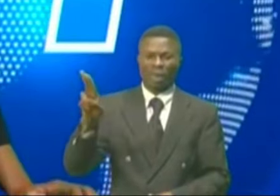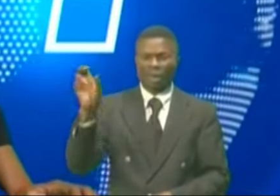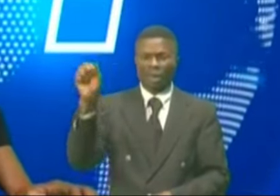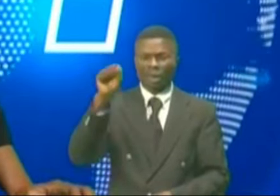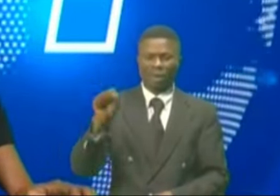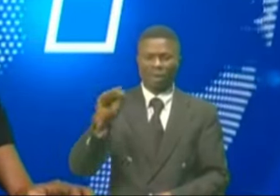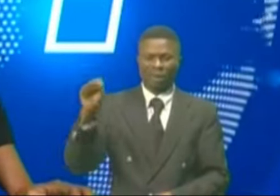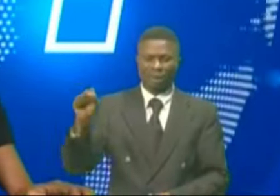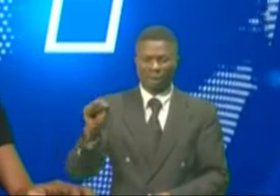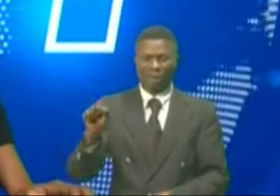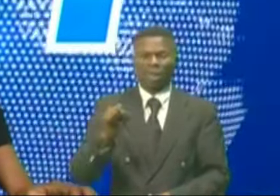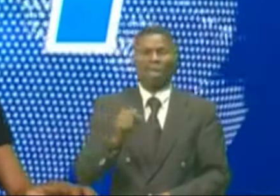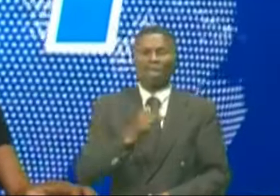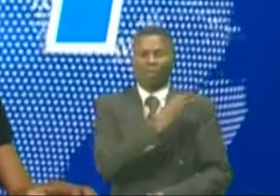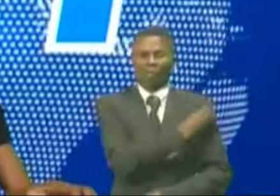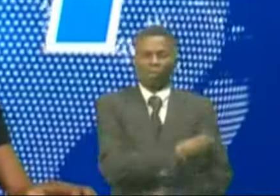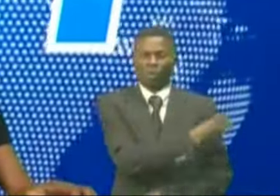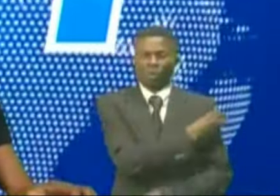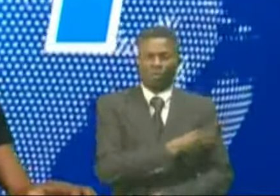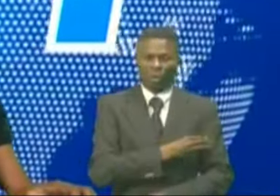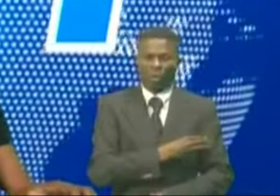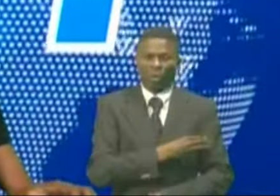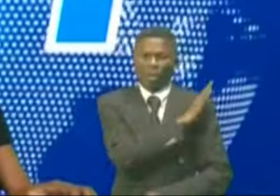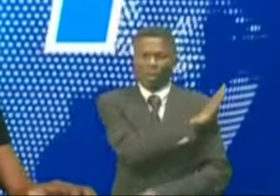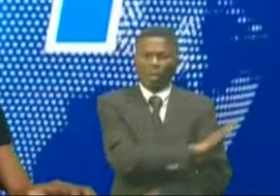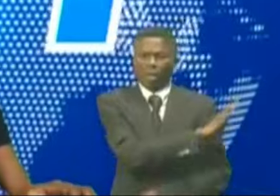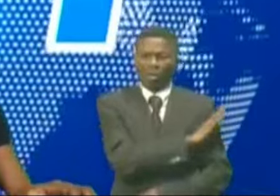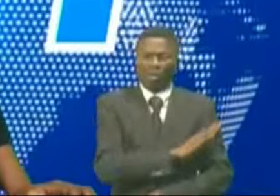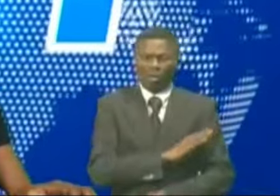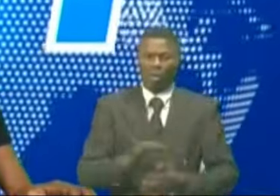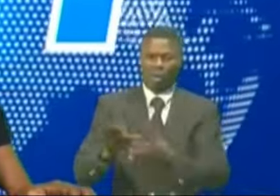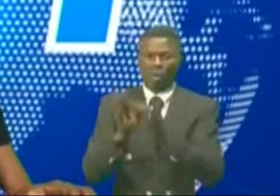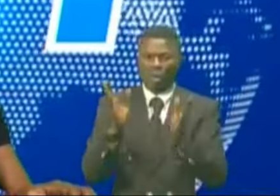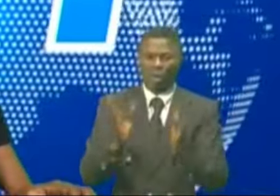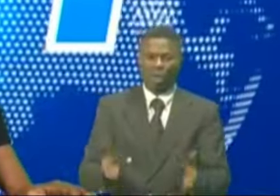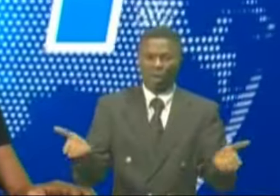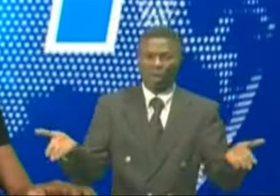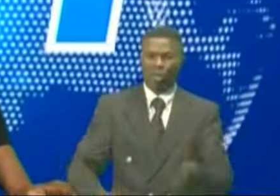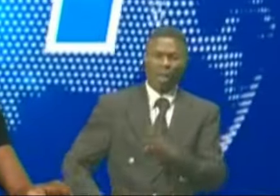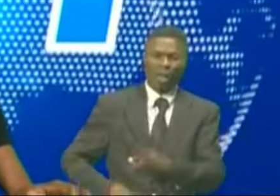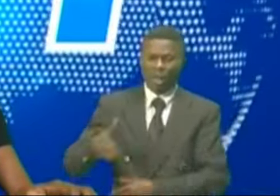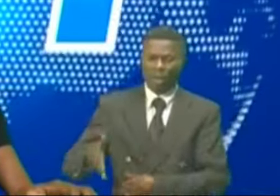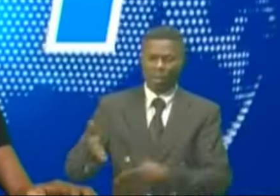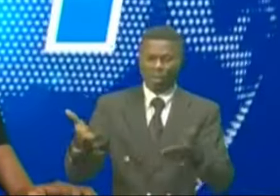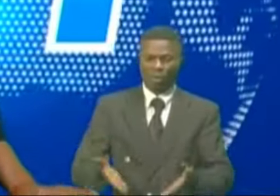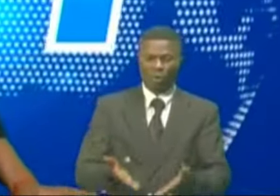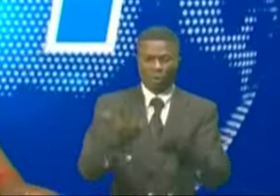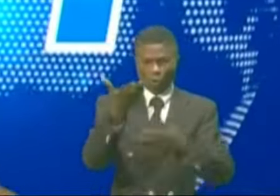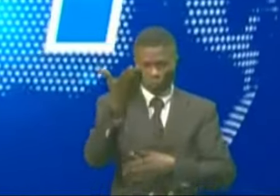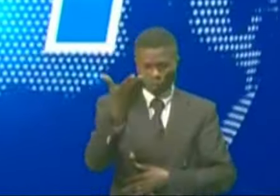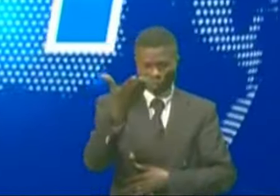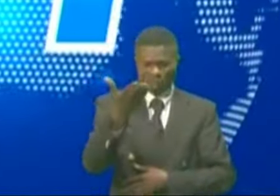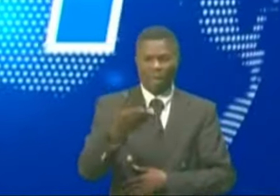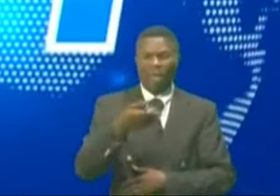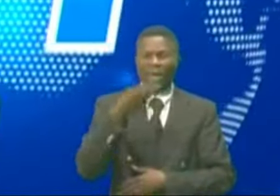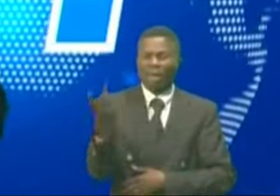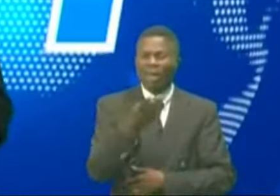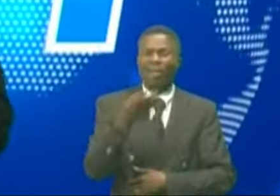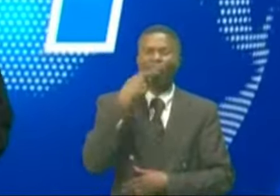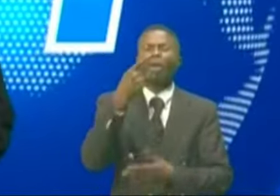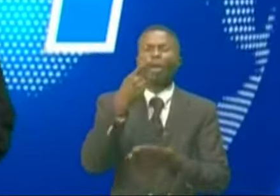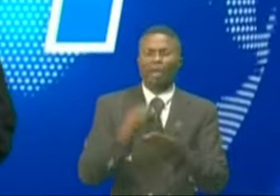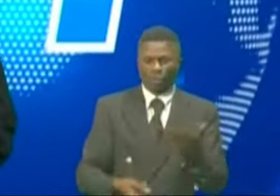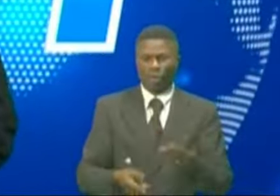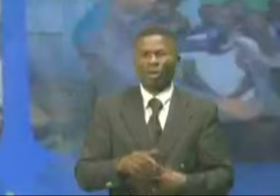PDDRCS Bounia. C'était en présence de son coordonnateur national, Abbé Jean Bosco Bahala. Ce reportage de Serge Carba de la